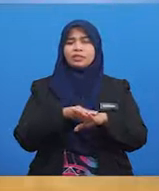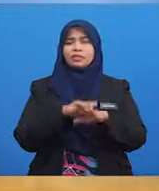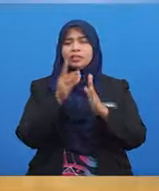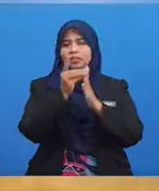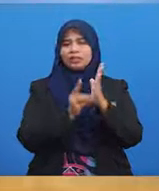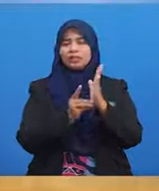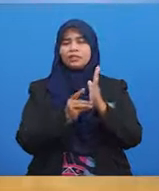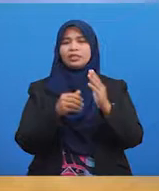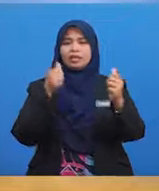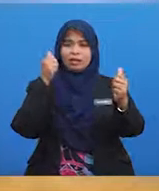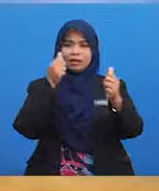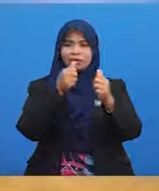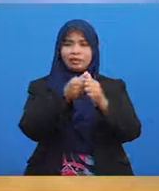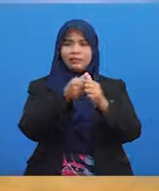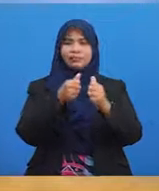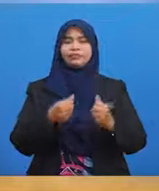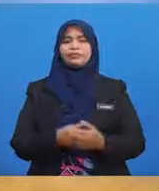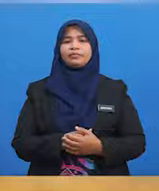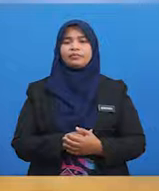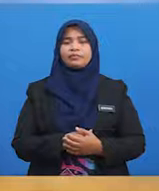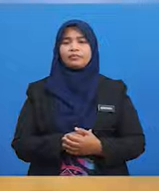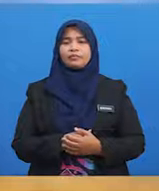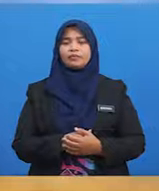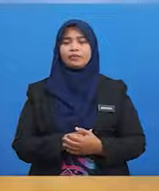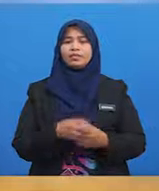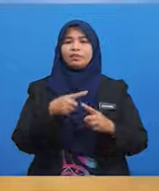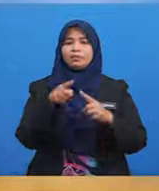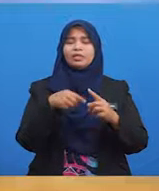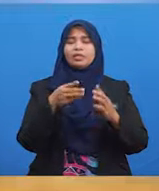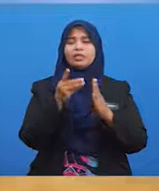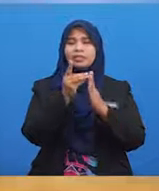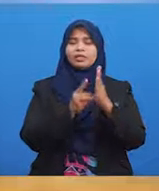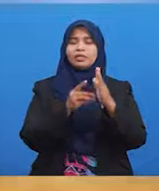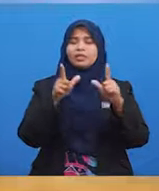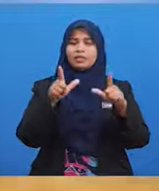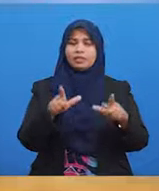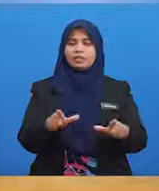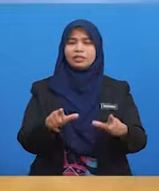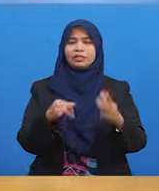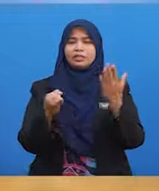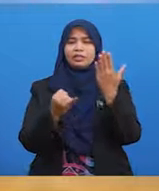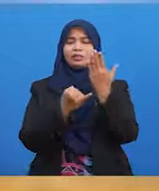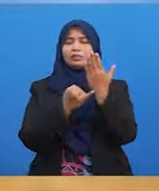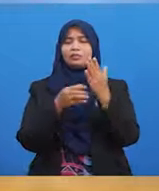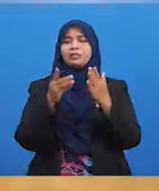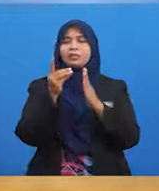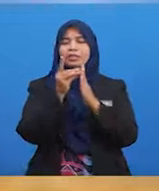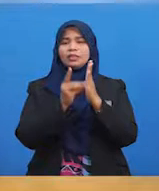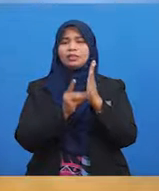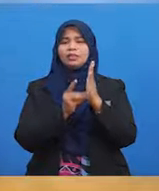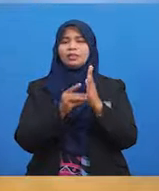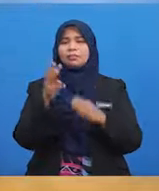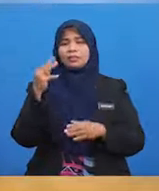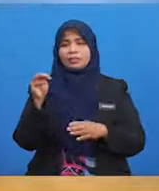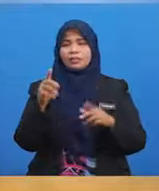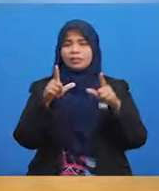arah. Jadi, bila diletakkan imbuhan di, maka